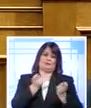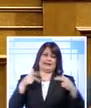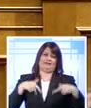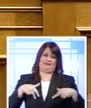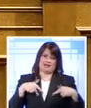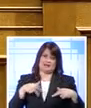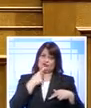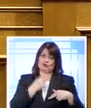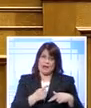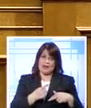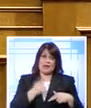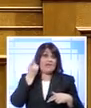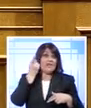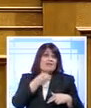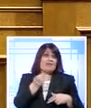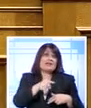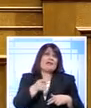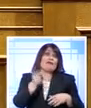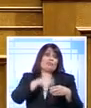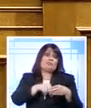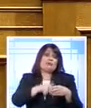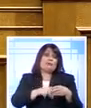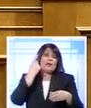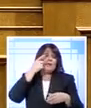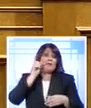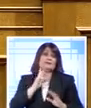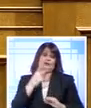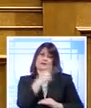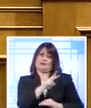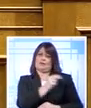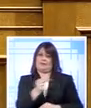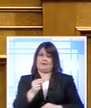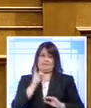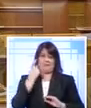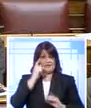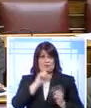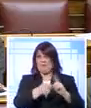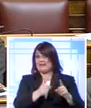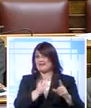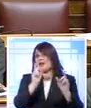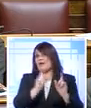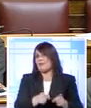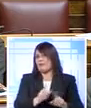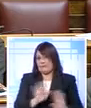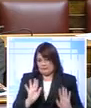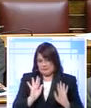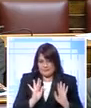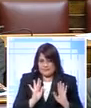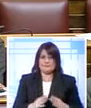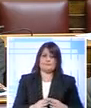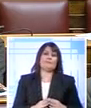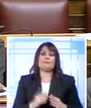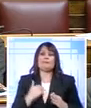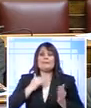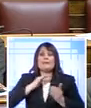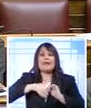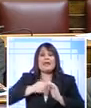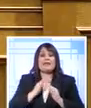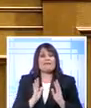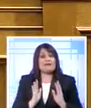Δεν ξέρω τι θα συμβεί στην ψηφοφορία. Είναι δικό σας θέμα. Βρείτε τα μεταξύ σας. Αυτό που μας ενδιαφέρει